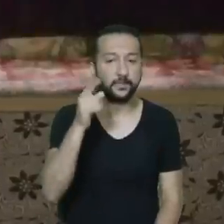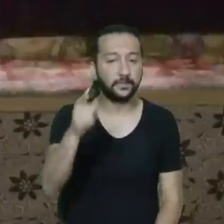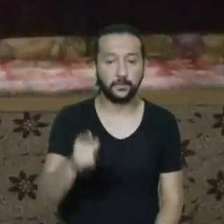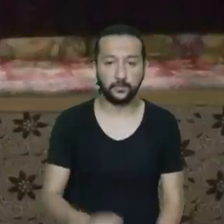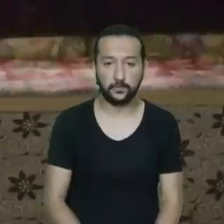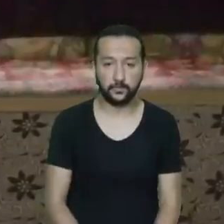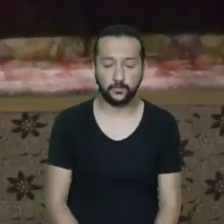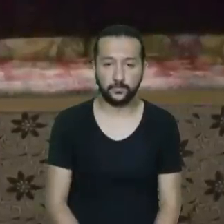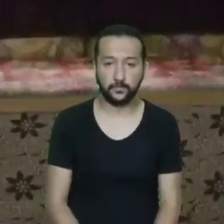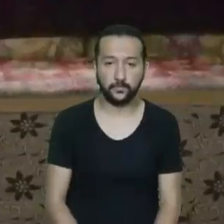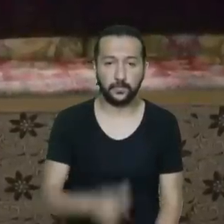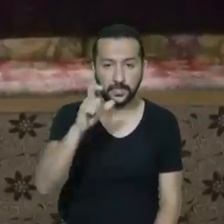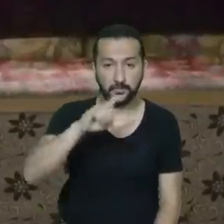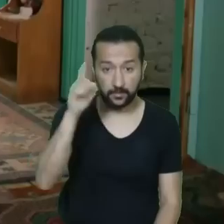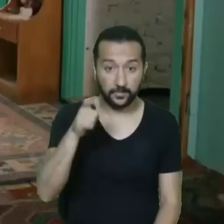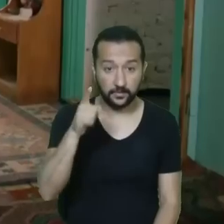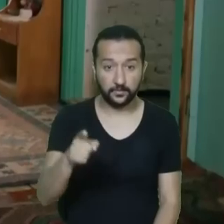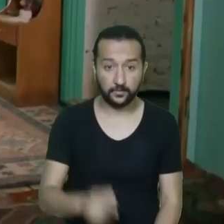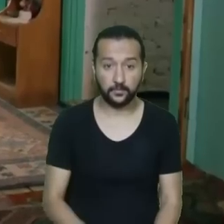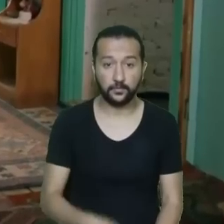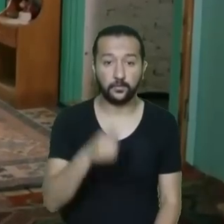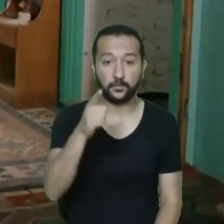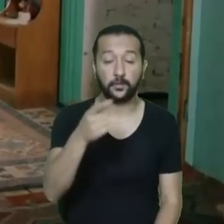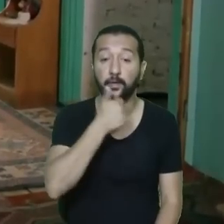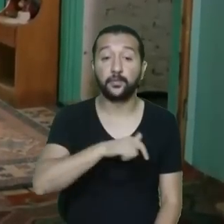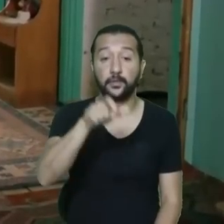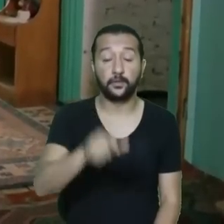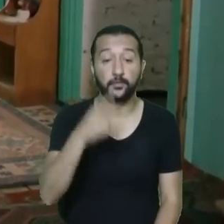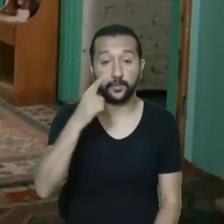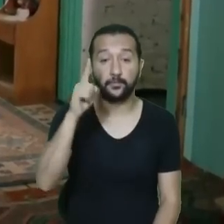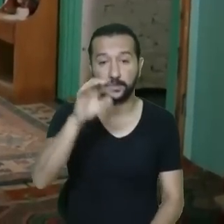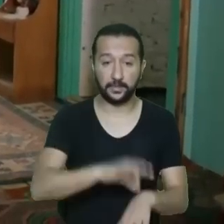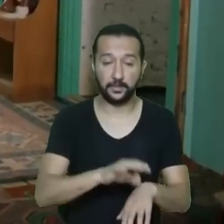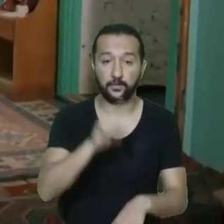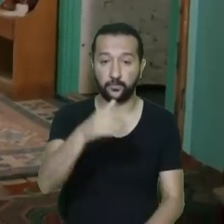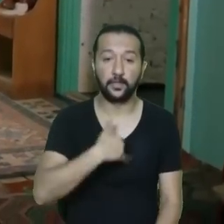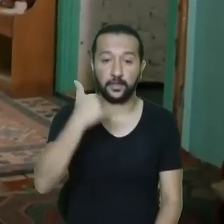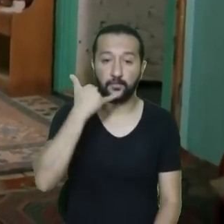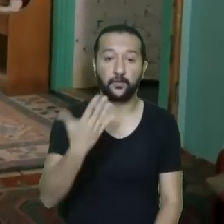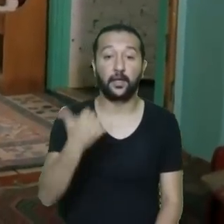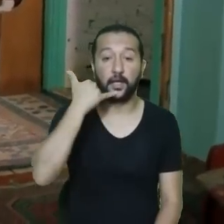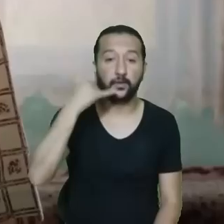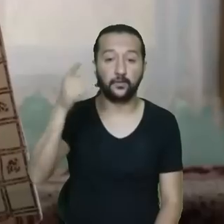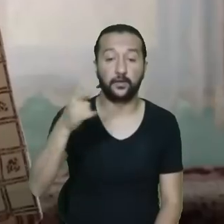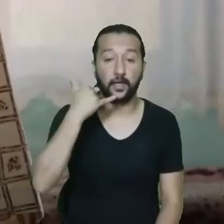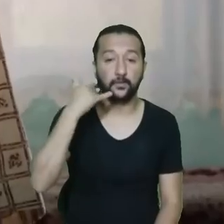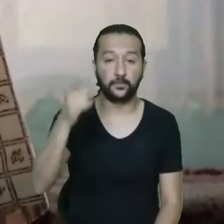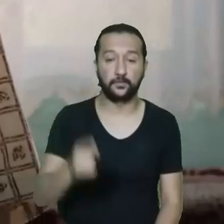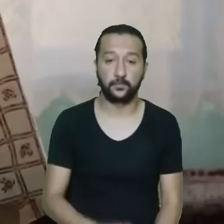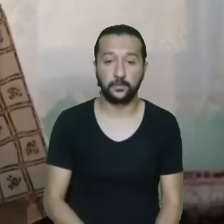sen? Cemal mi? Hop. Abi. Merhaba. Bir sepeti. Telefon bana. Alo.